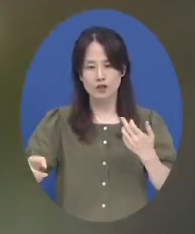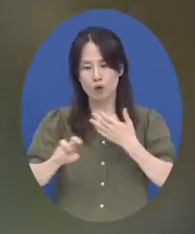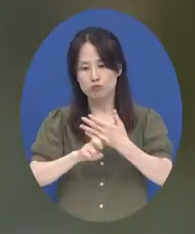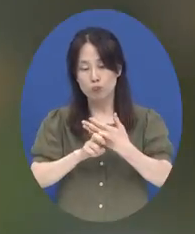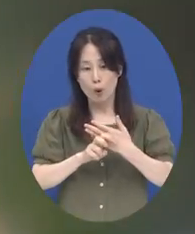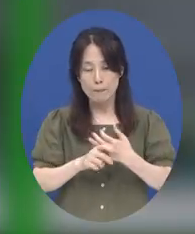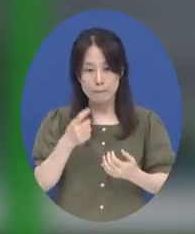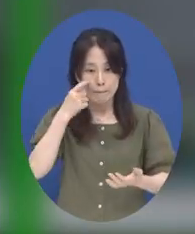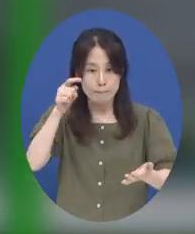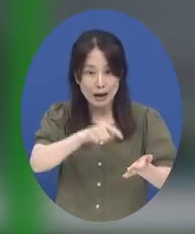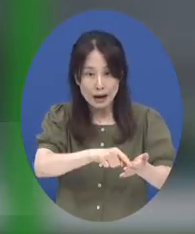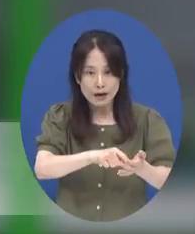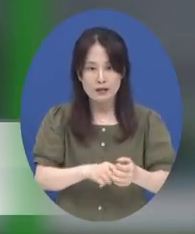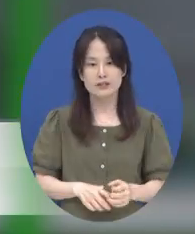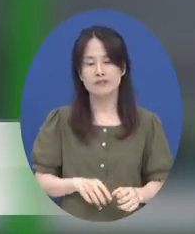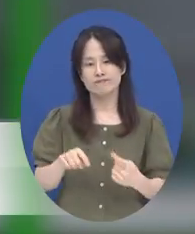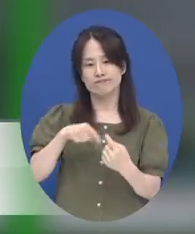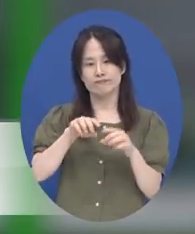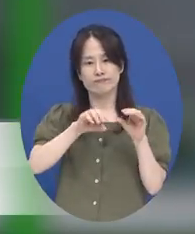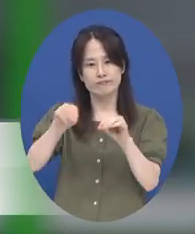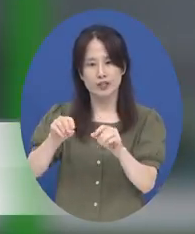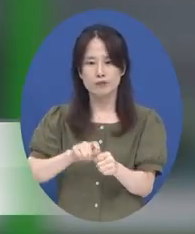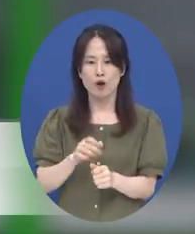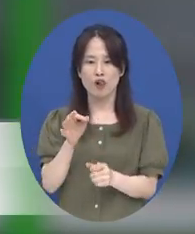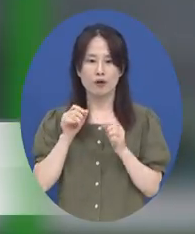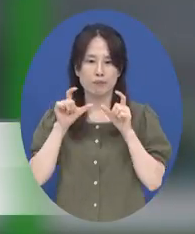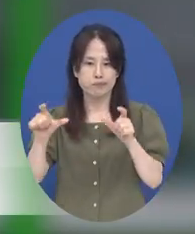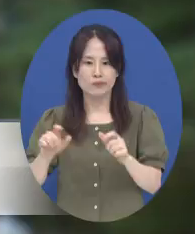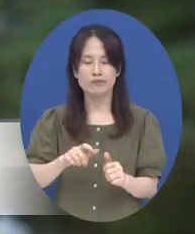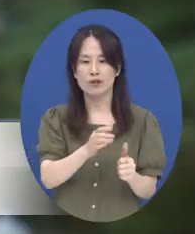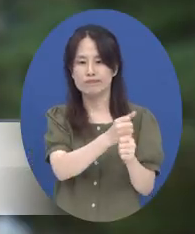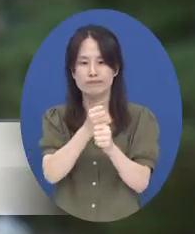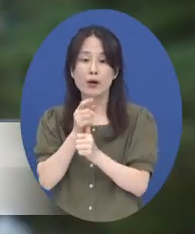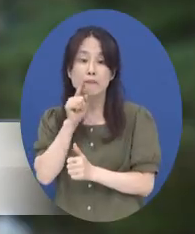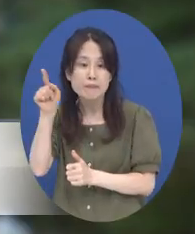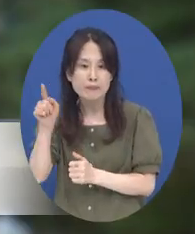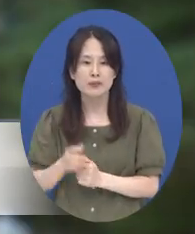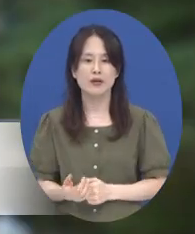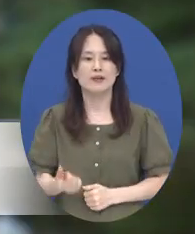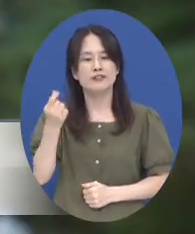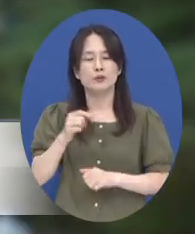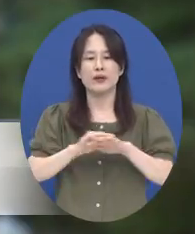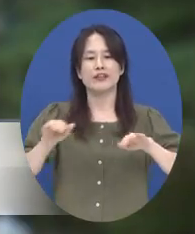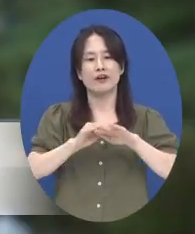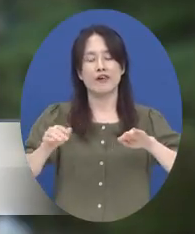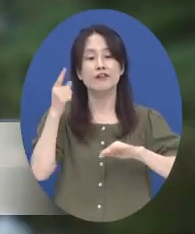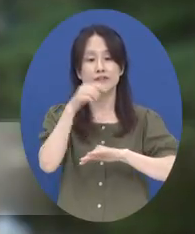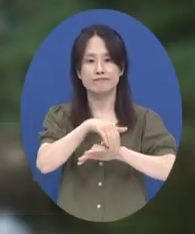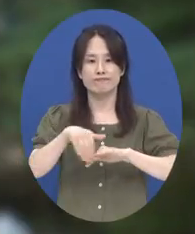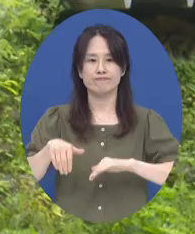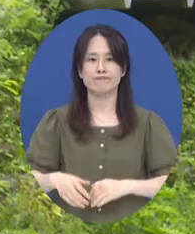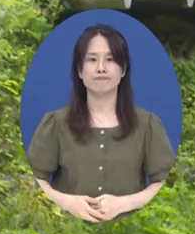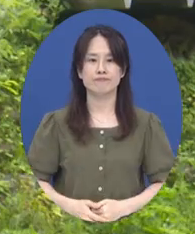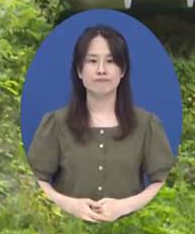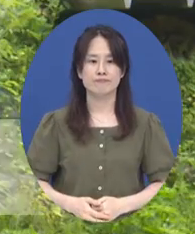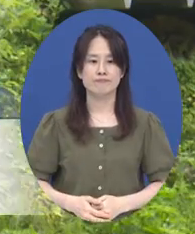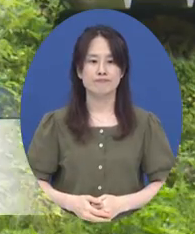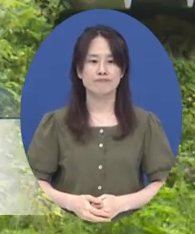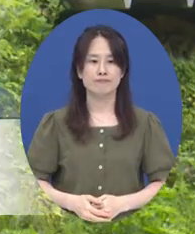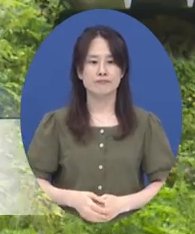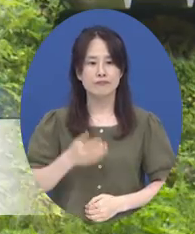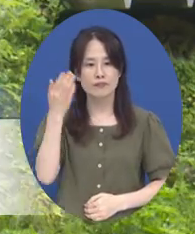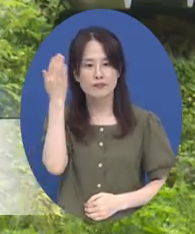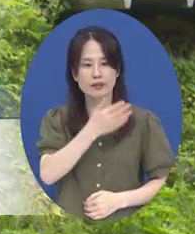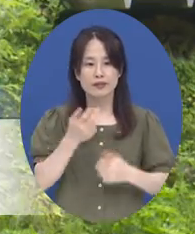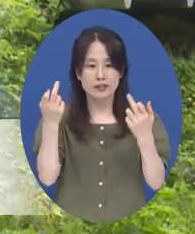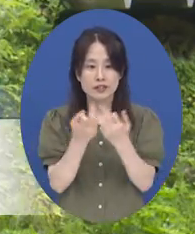행위가 적발되면 영업정지, 과태료 부과, 형사고발 등 신속히 대응할 방침입니다.